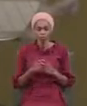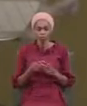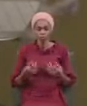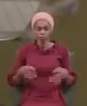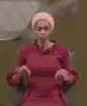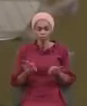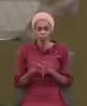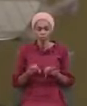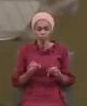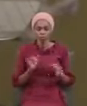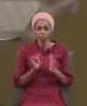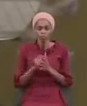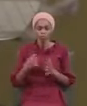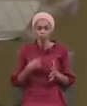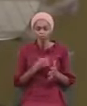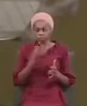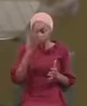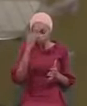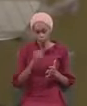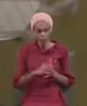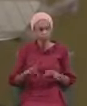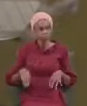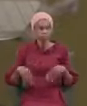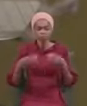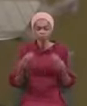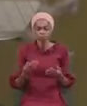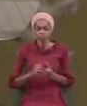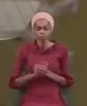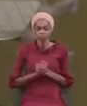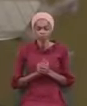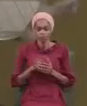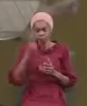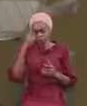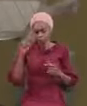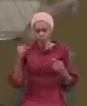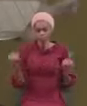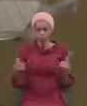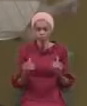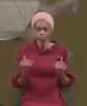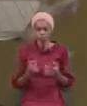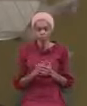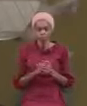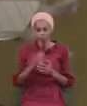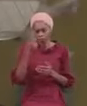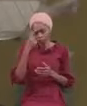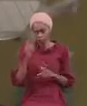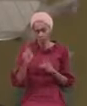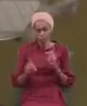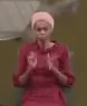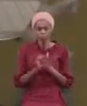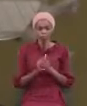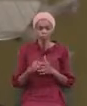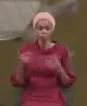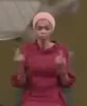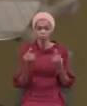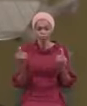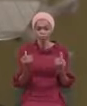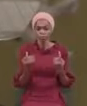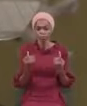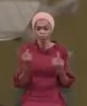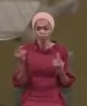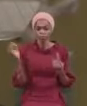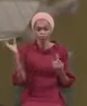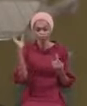n avons lu l'olocause et pour ceux qui pêchent dans l'ignorance involontairement c'est différent